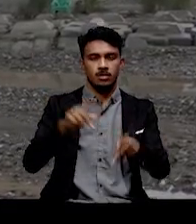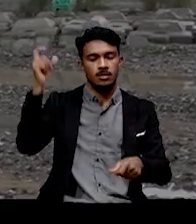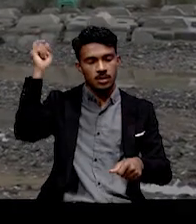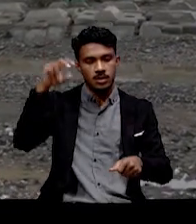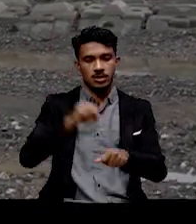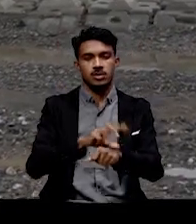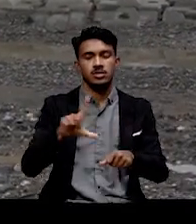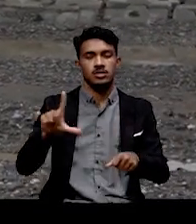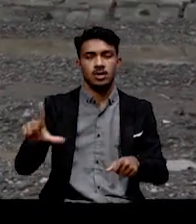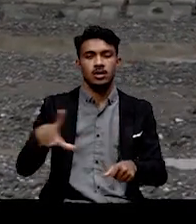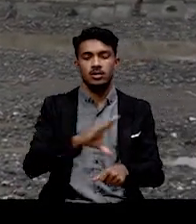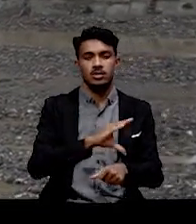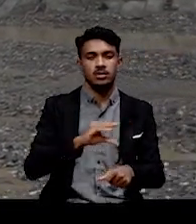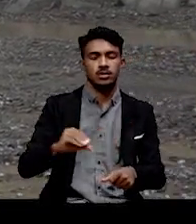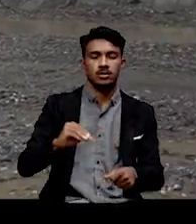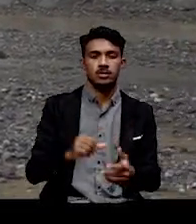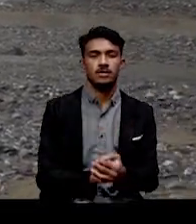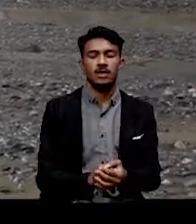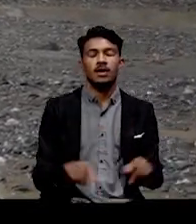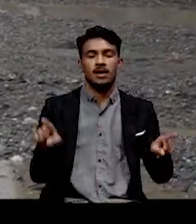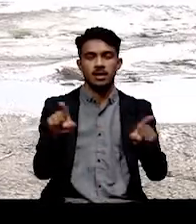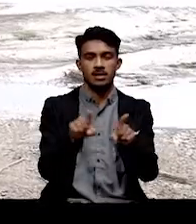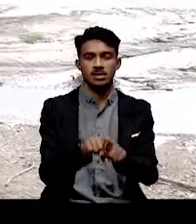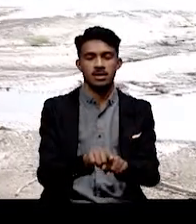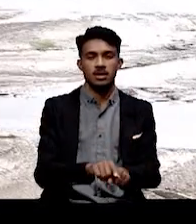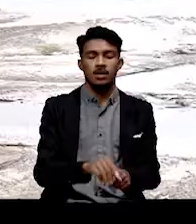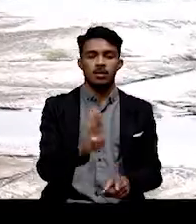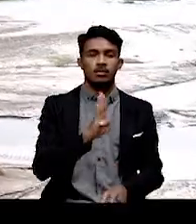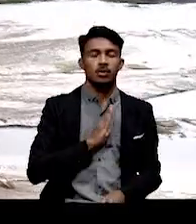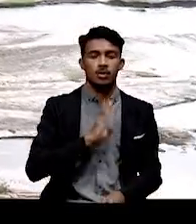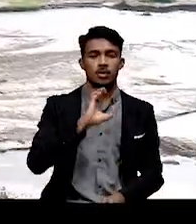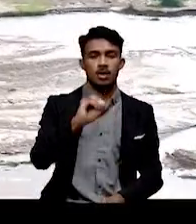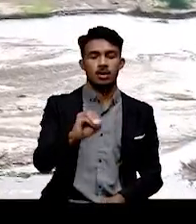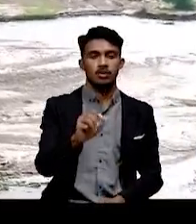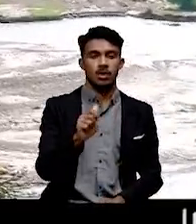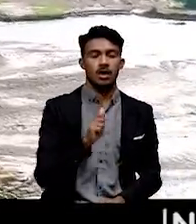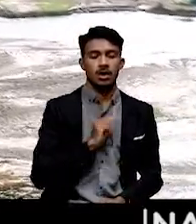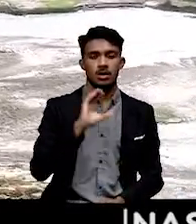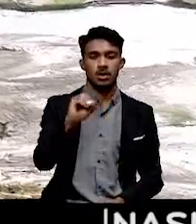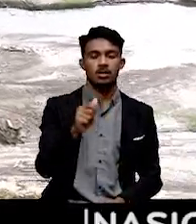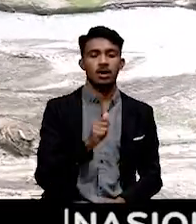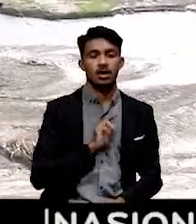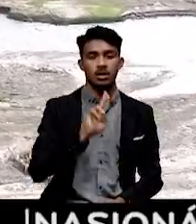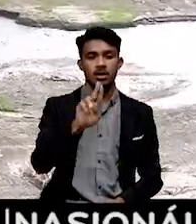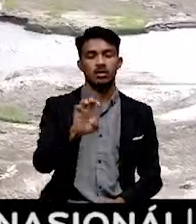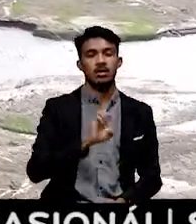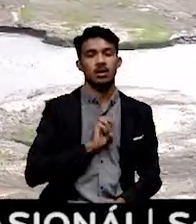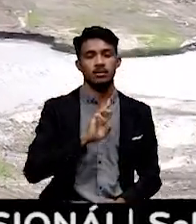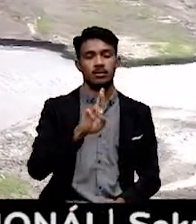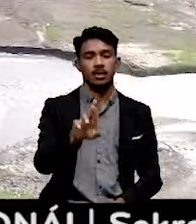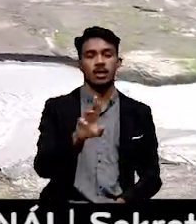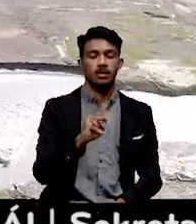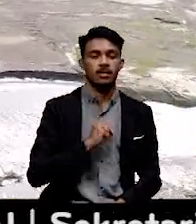Nacional Meteorologia no Geofísica, Hanesan Bobonaru, Kovalima Ainaru, Aileu Hermera,